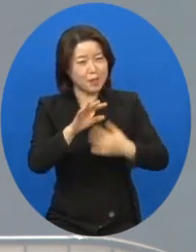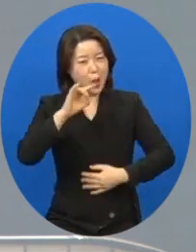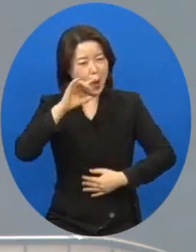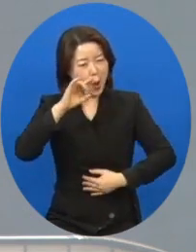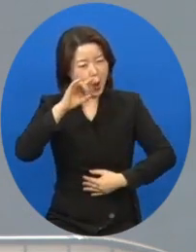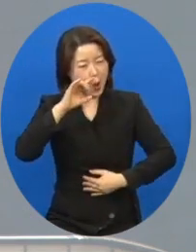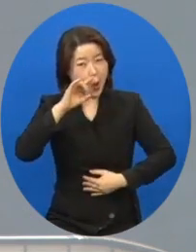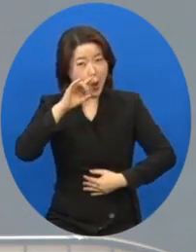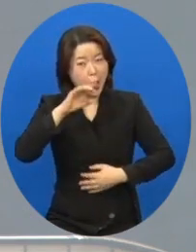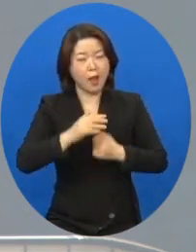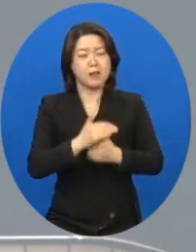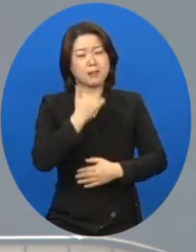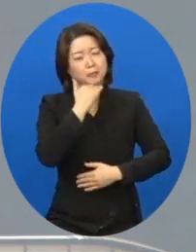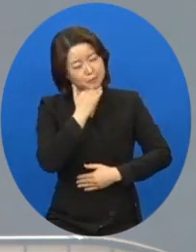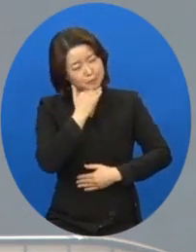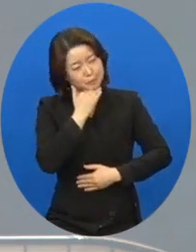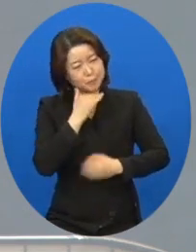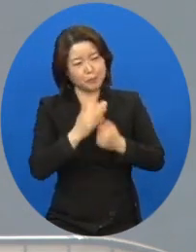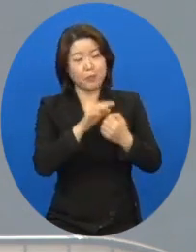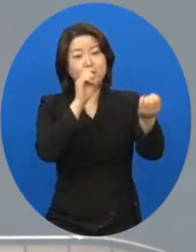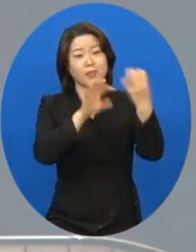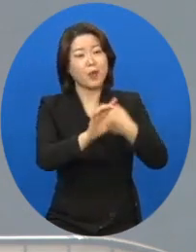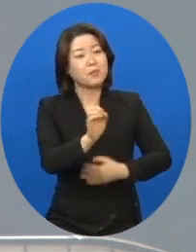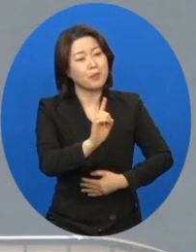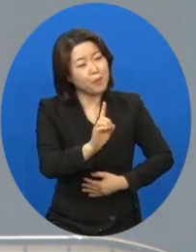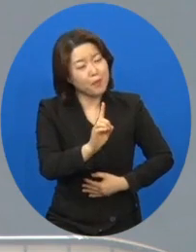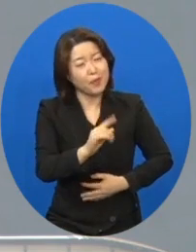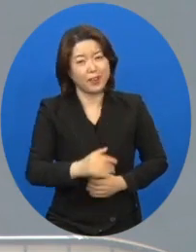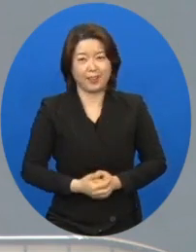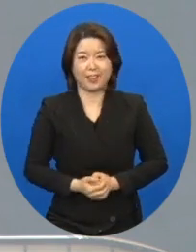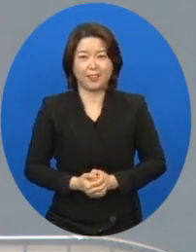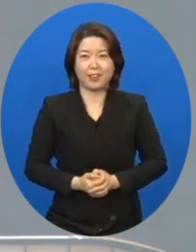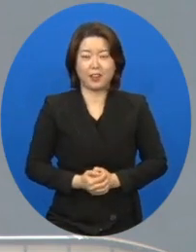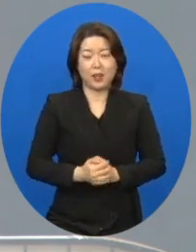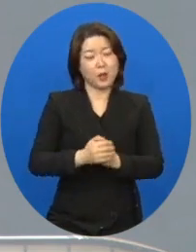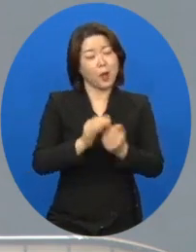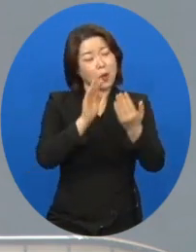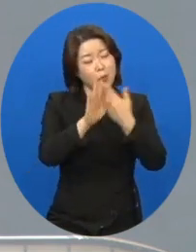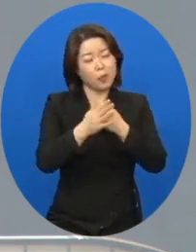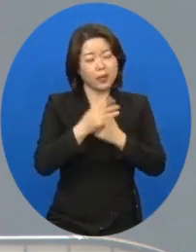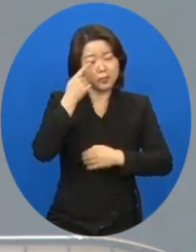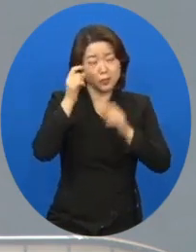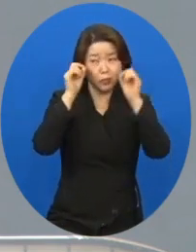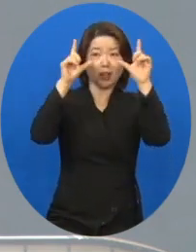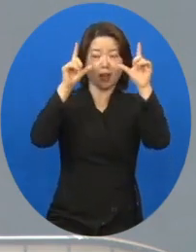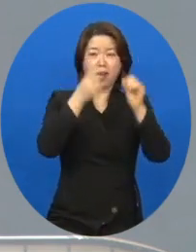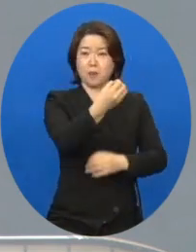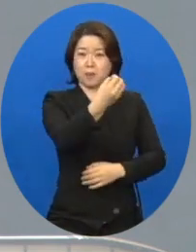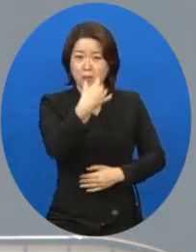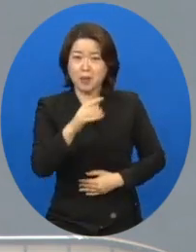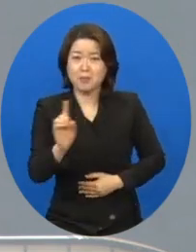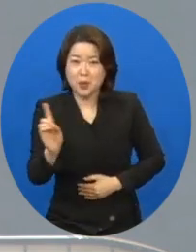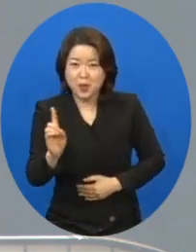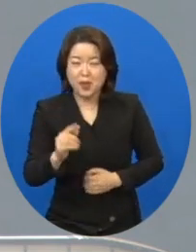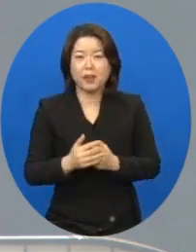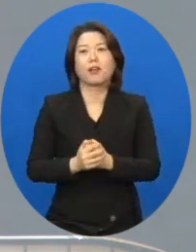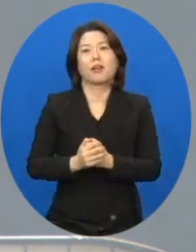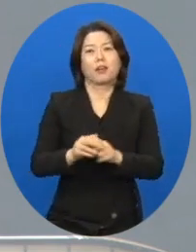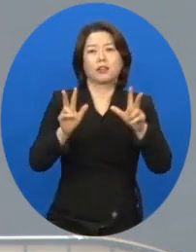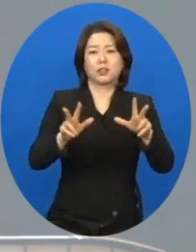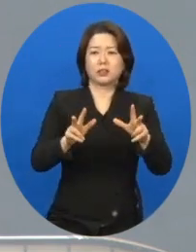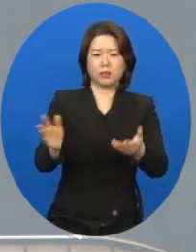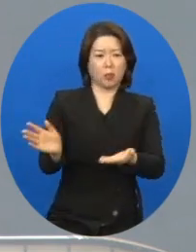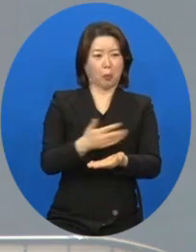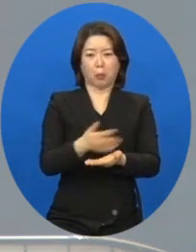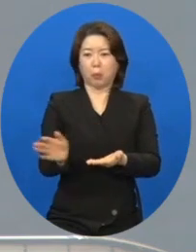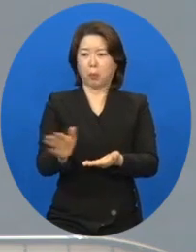해서 기다렸어요. 무슨 대답을 하시나. 한참 있다가 눈을 뜨시고는 하시는 이야기가 지금은 안 계신